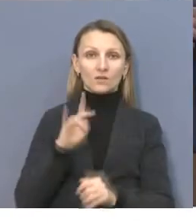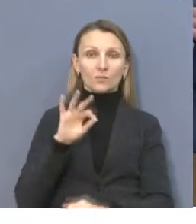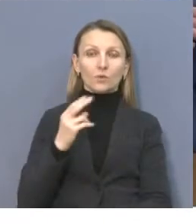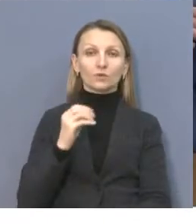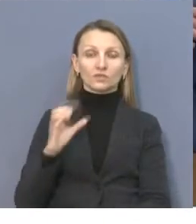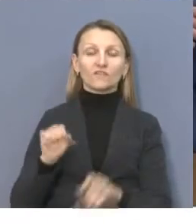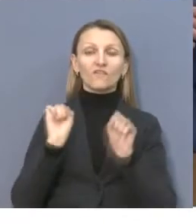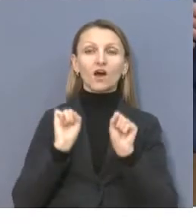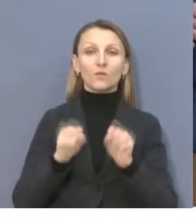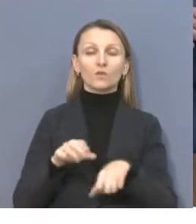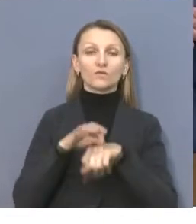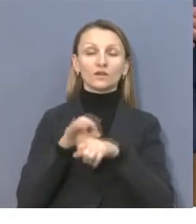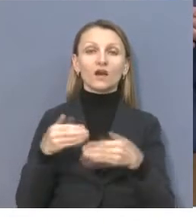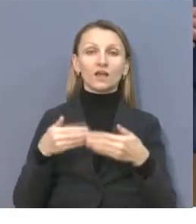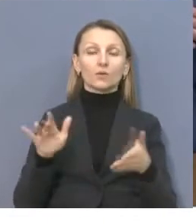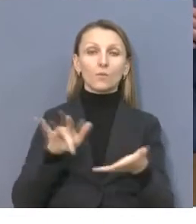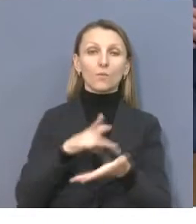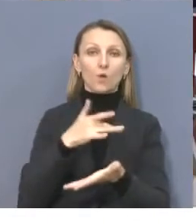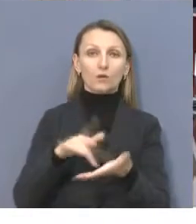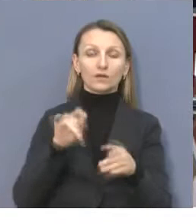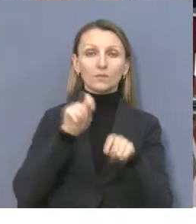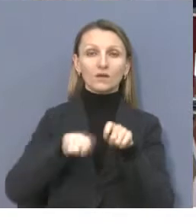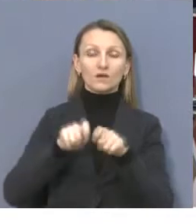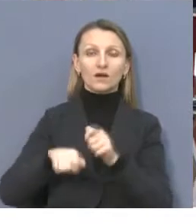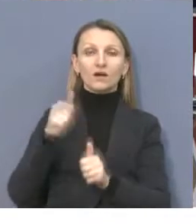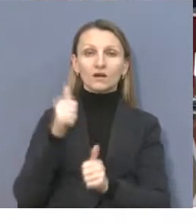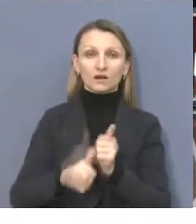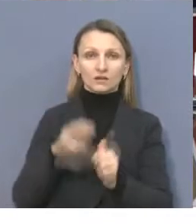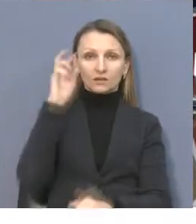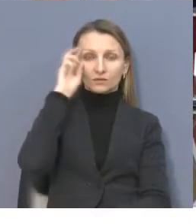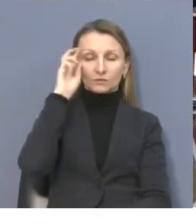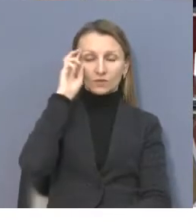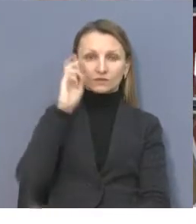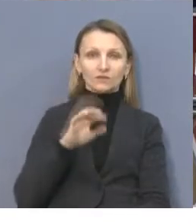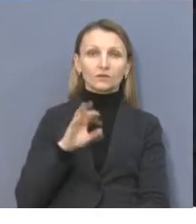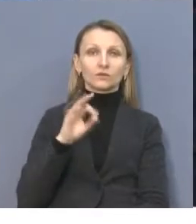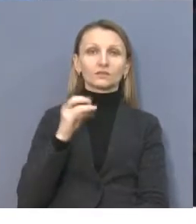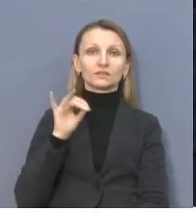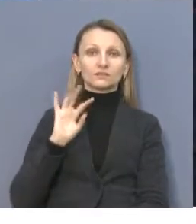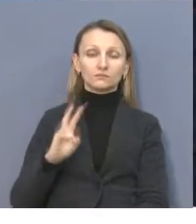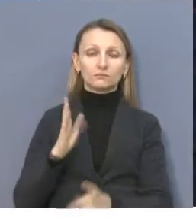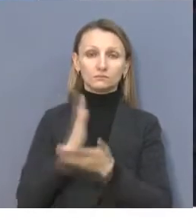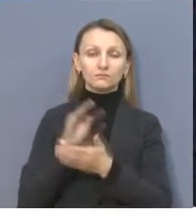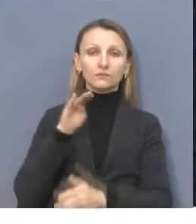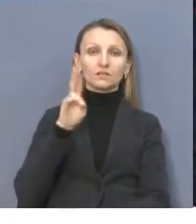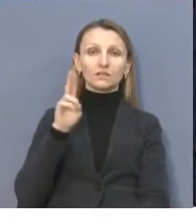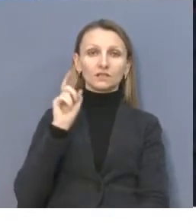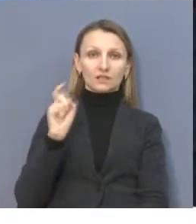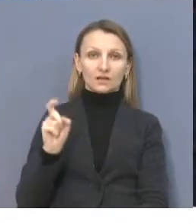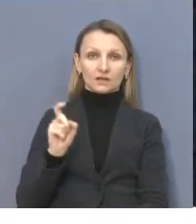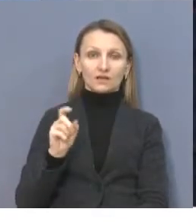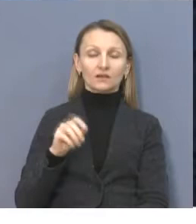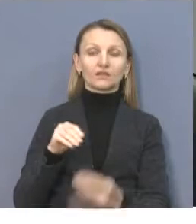возможность вести открытую бухгалтерию и контроль каждого государственного тина таковы имеется уже в сфере жкх транспорта и